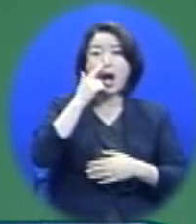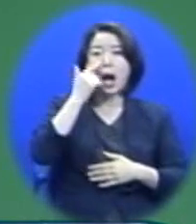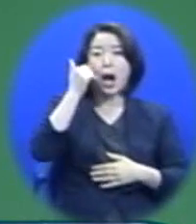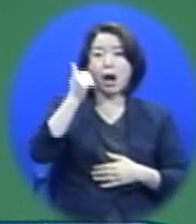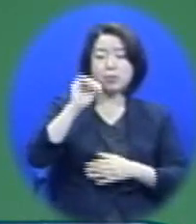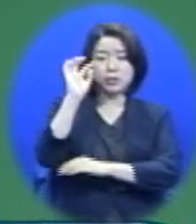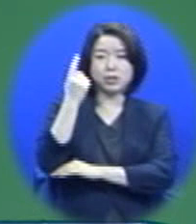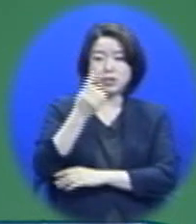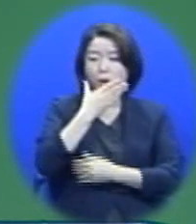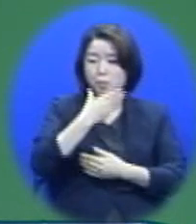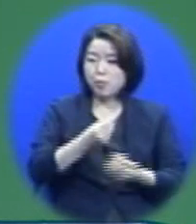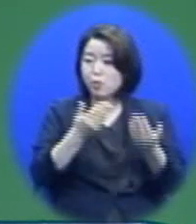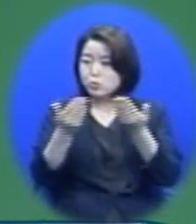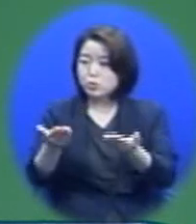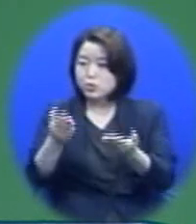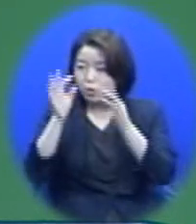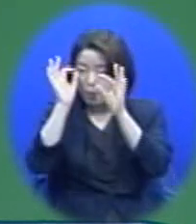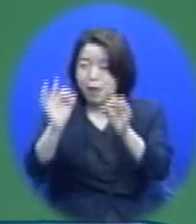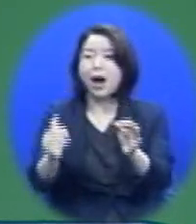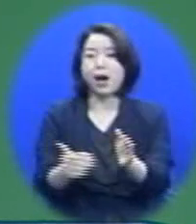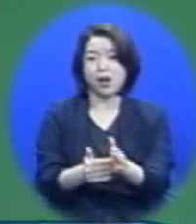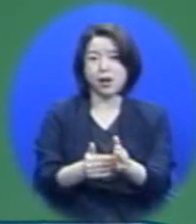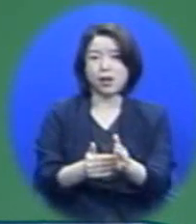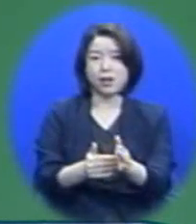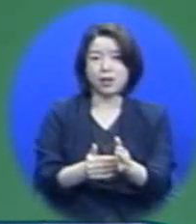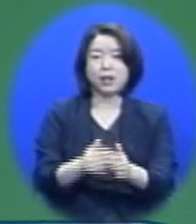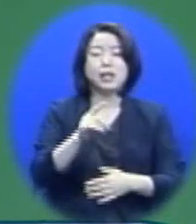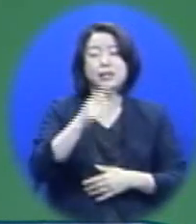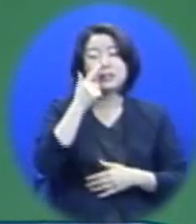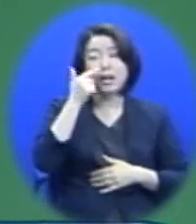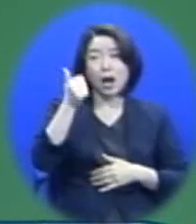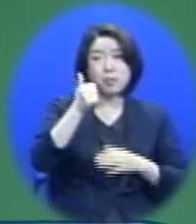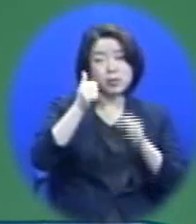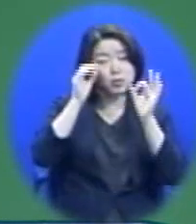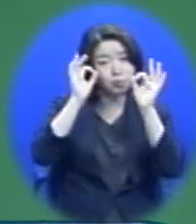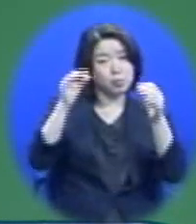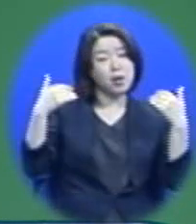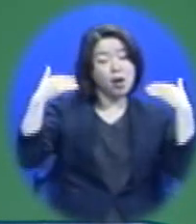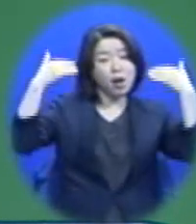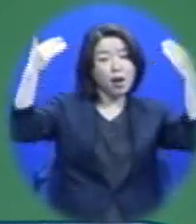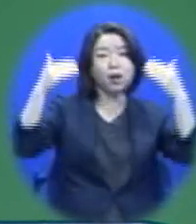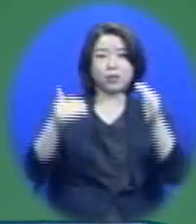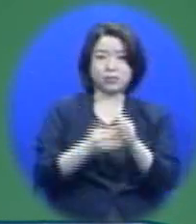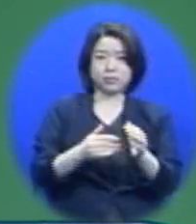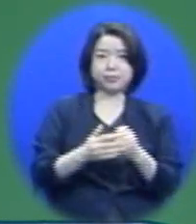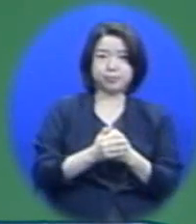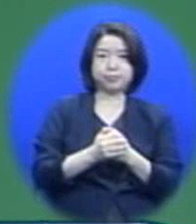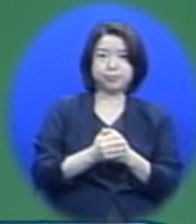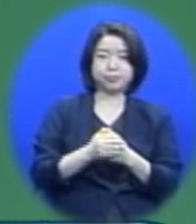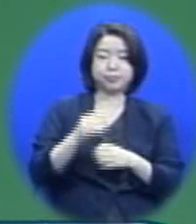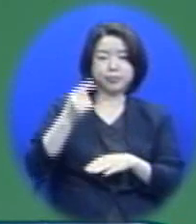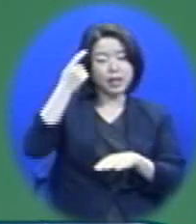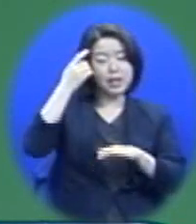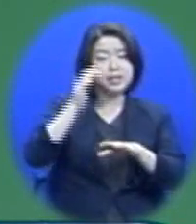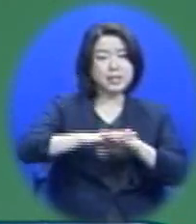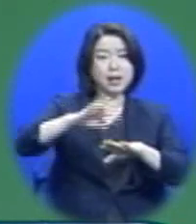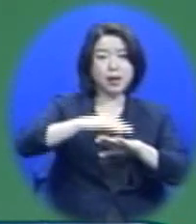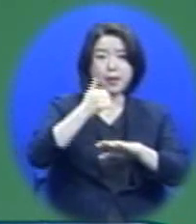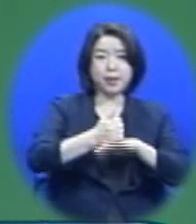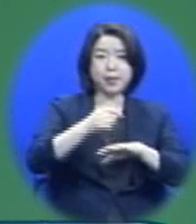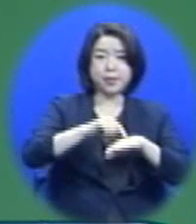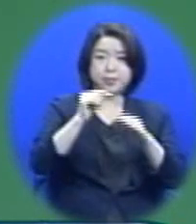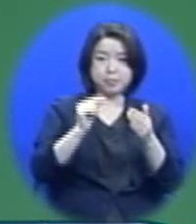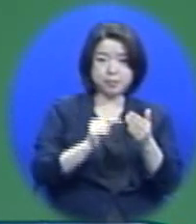내가 보았습니다. 그 아버지를 그렇게 보면서 자랐어요. 솔로몬의 마음에도